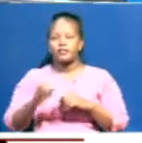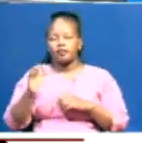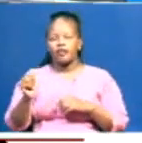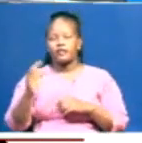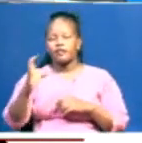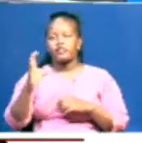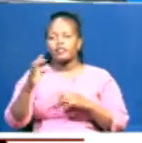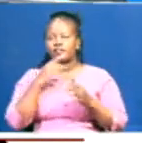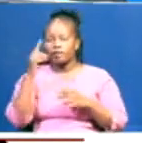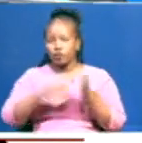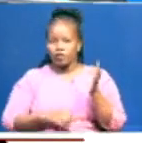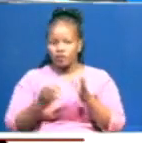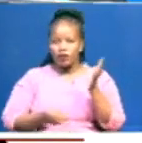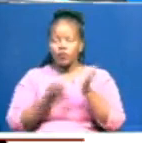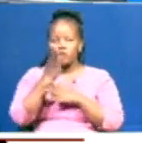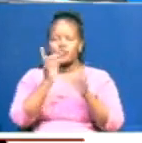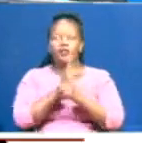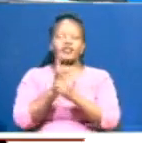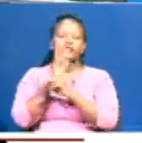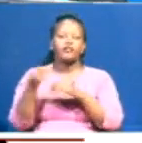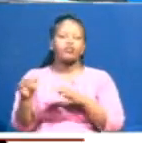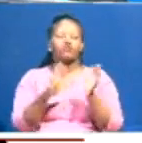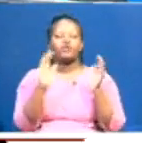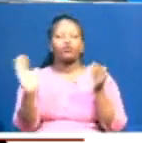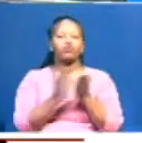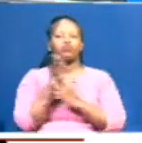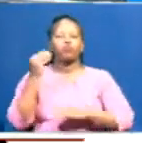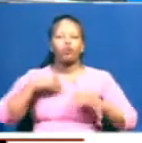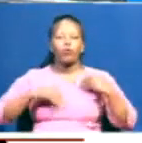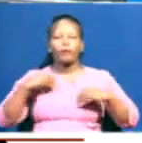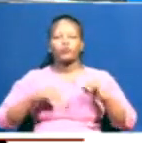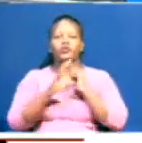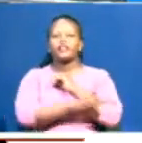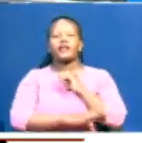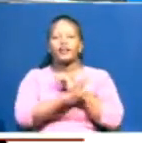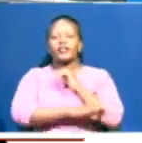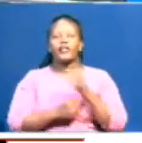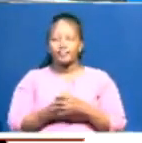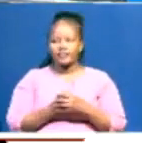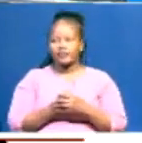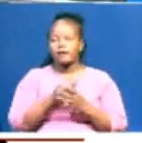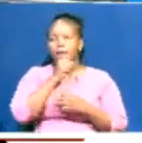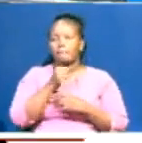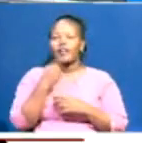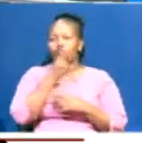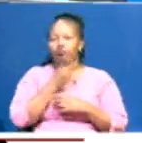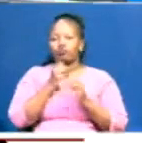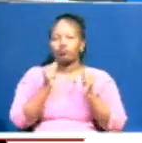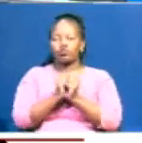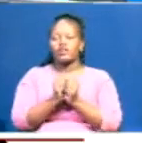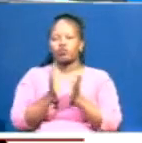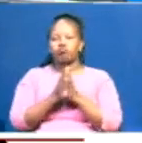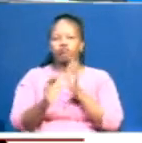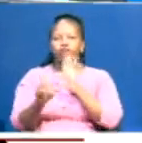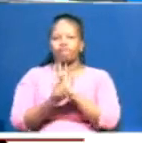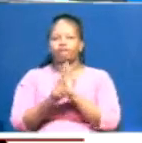mbinu tofauti za kukabiliana na ufisadi humu nchini. Oginde, alisailiwa na kamati ya bunge kuhusu haki na masuala ya sheria,